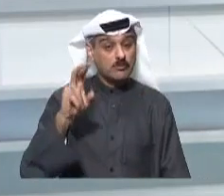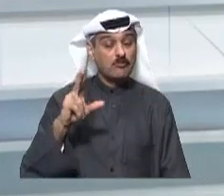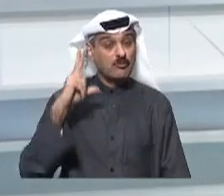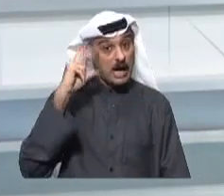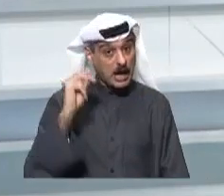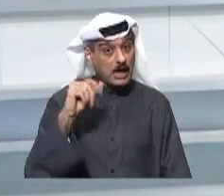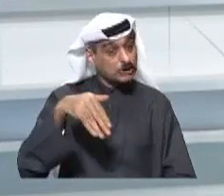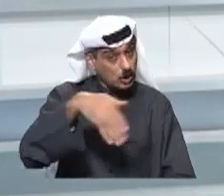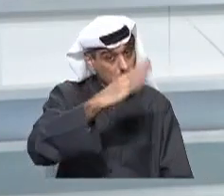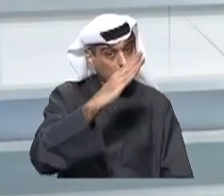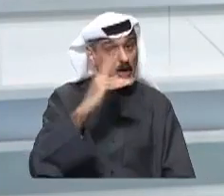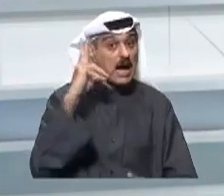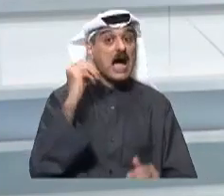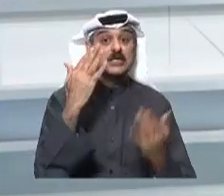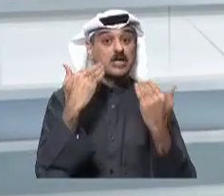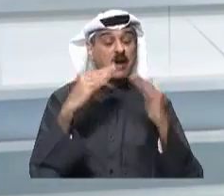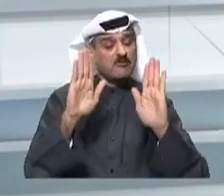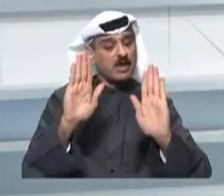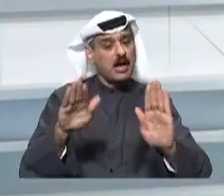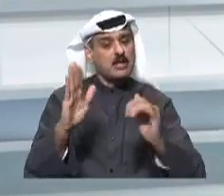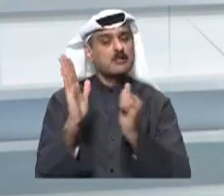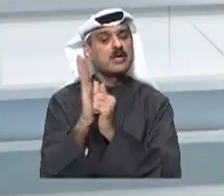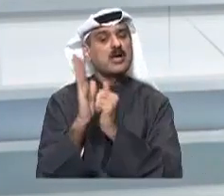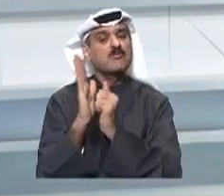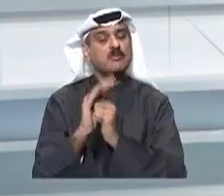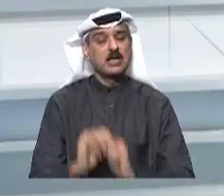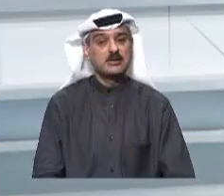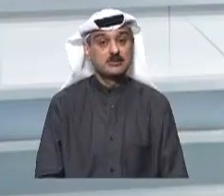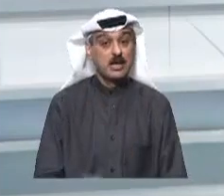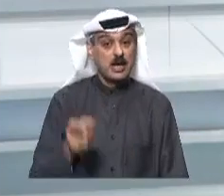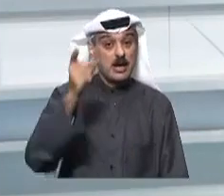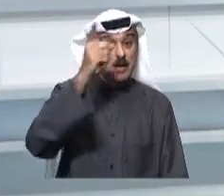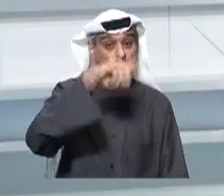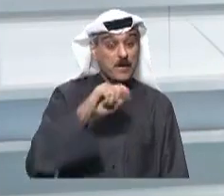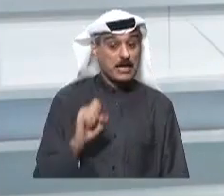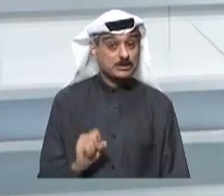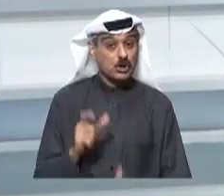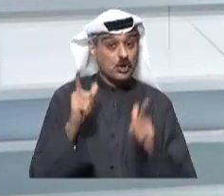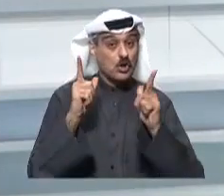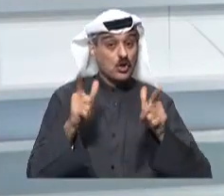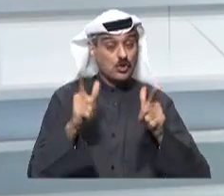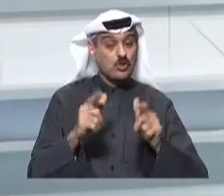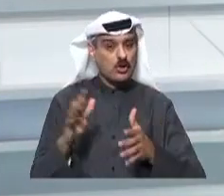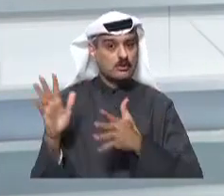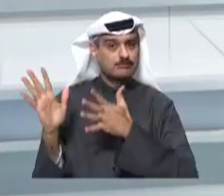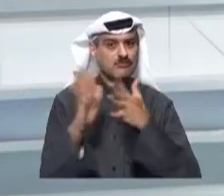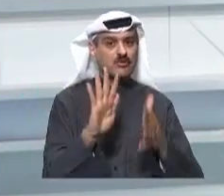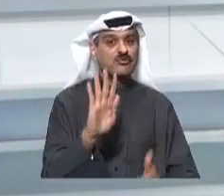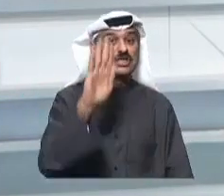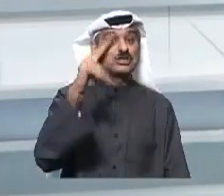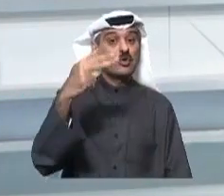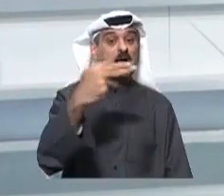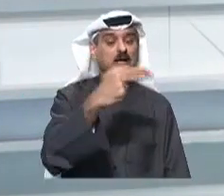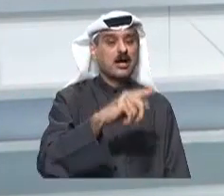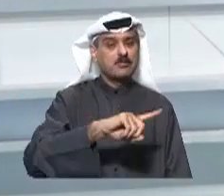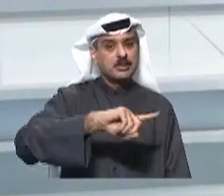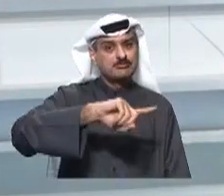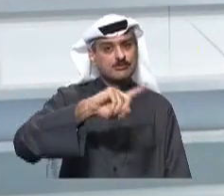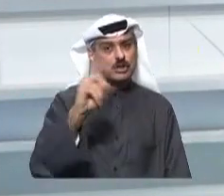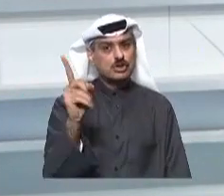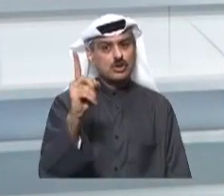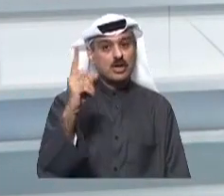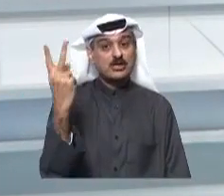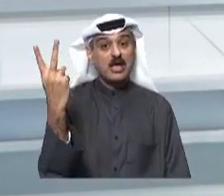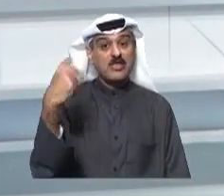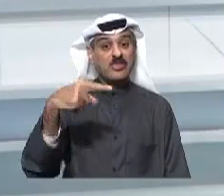القصوى. في منتصف يوم الغد الهواء الشمالي الغربي راح أيضا يكون نشط على فترات 12 إلى 50 كيلومتر